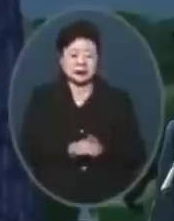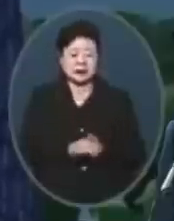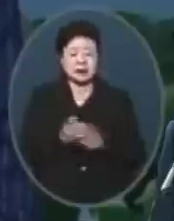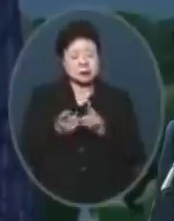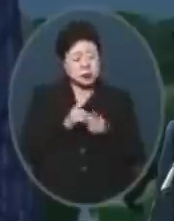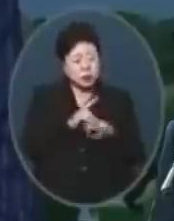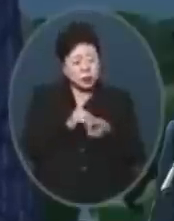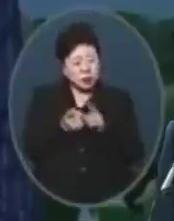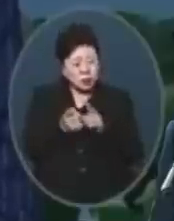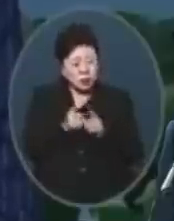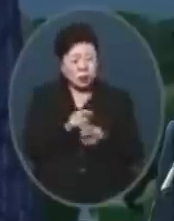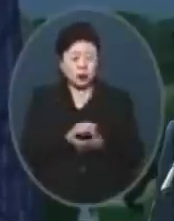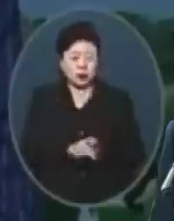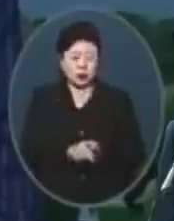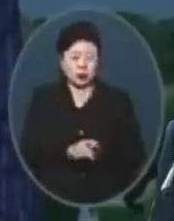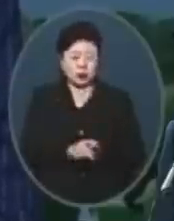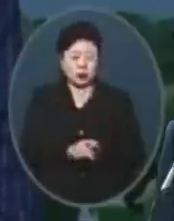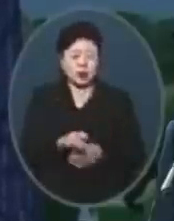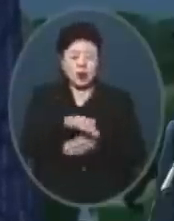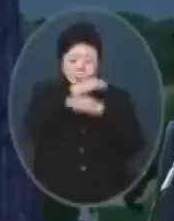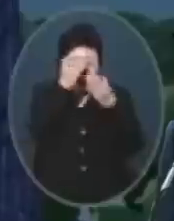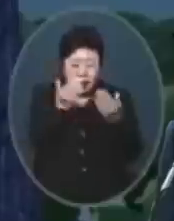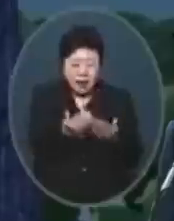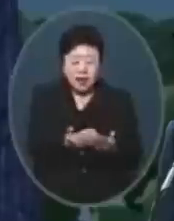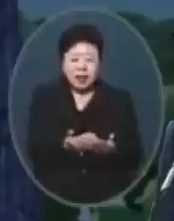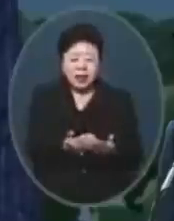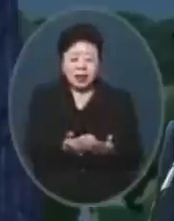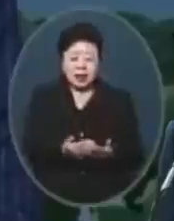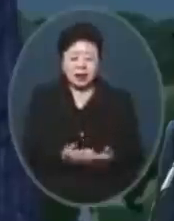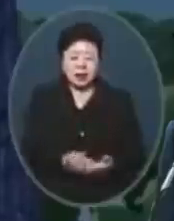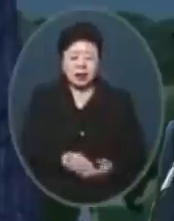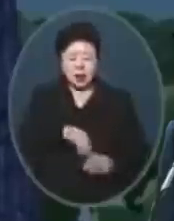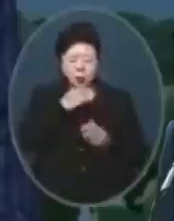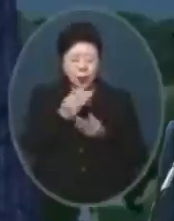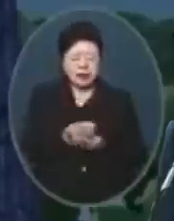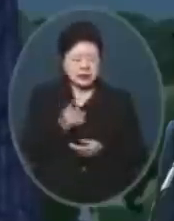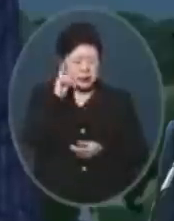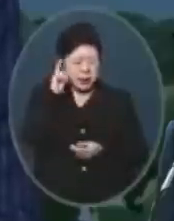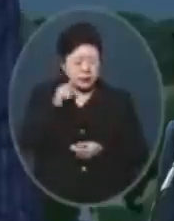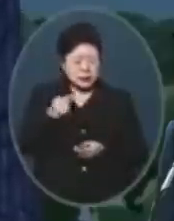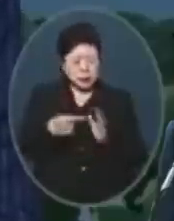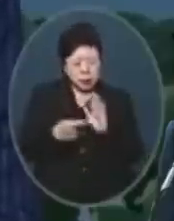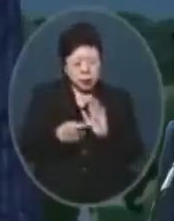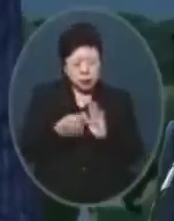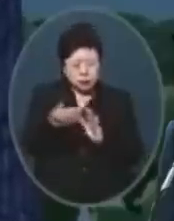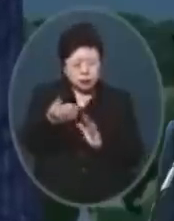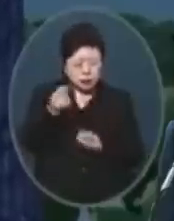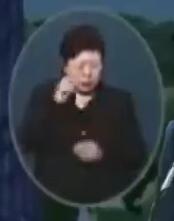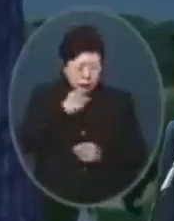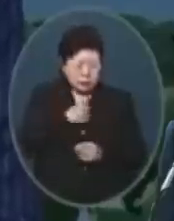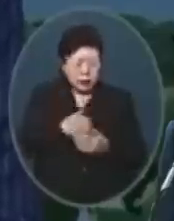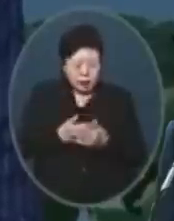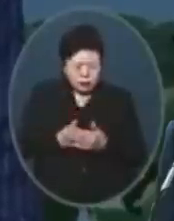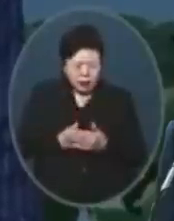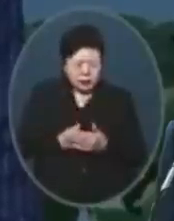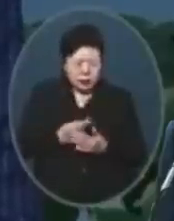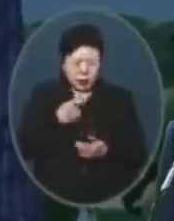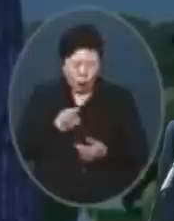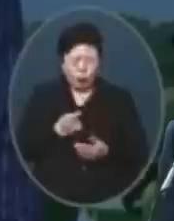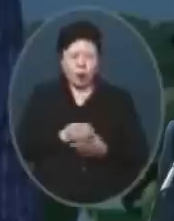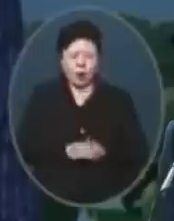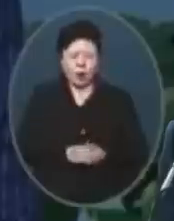서로 다 털어보일 수는 없지만 불안과 공포의